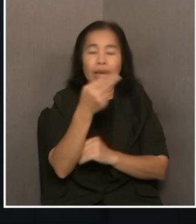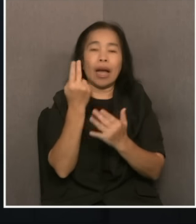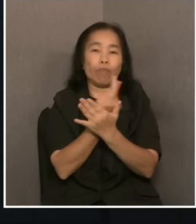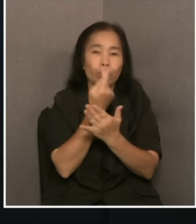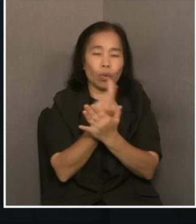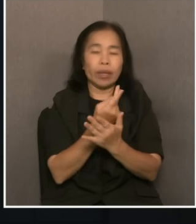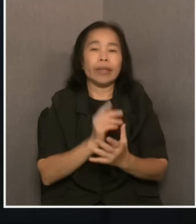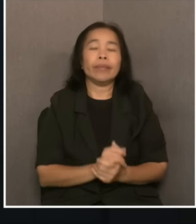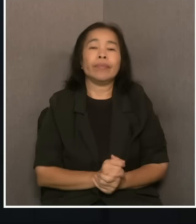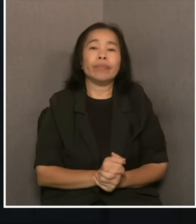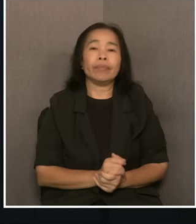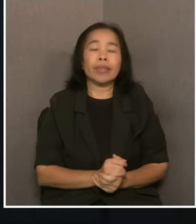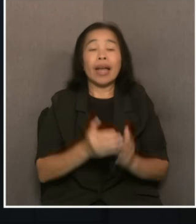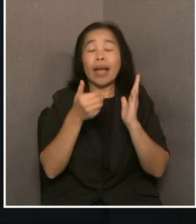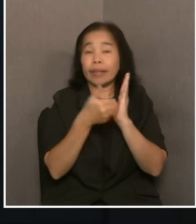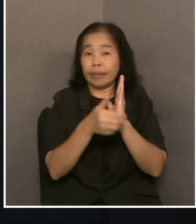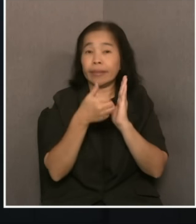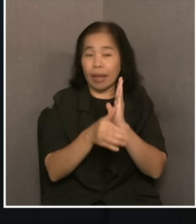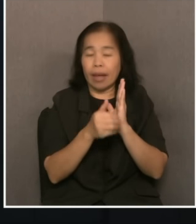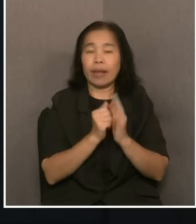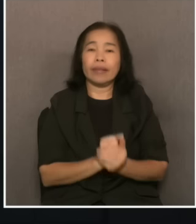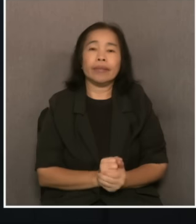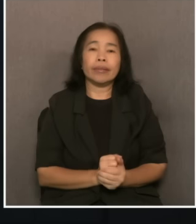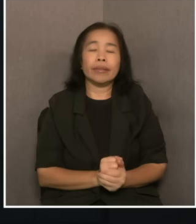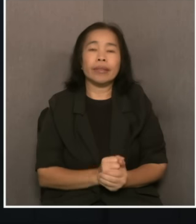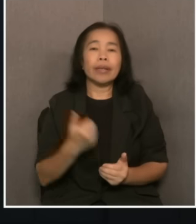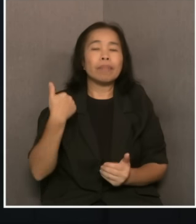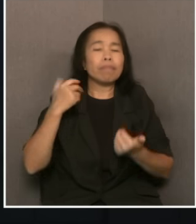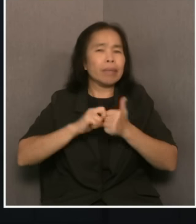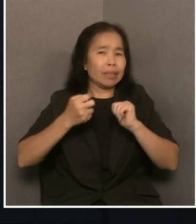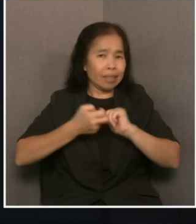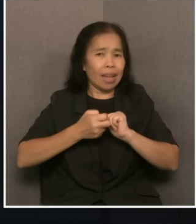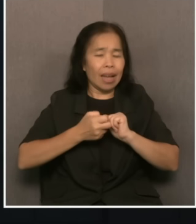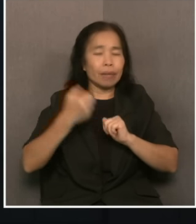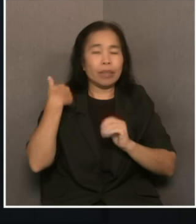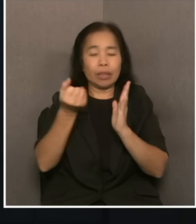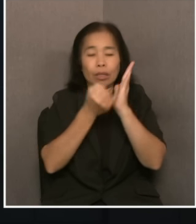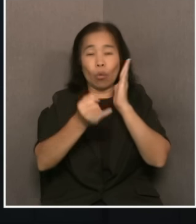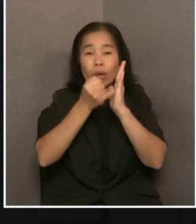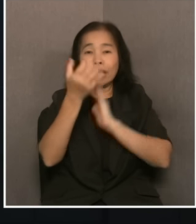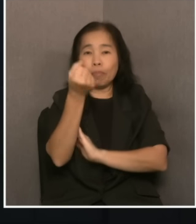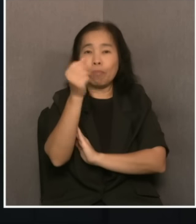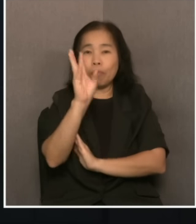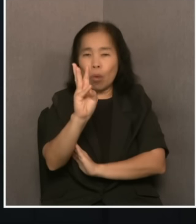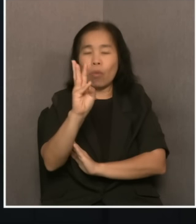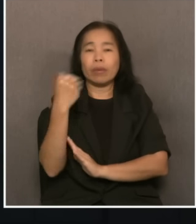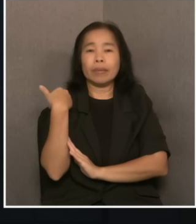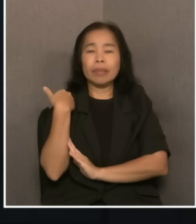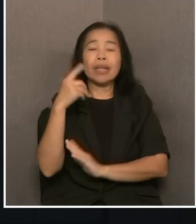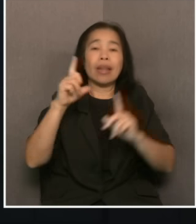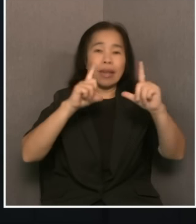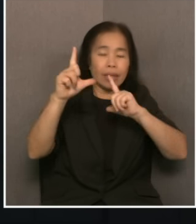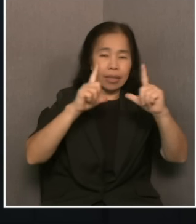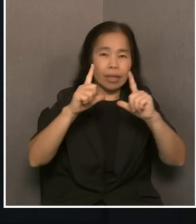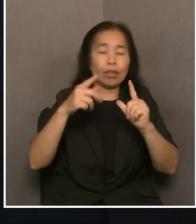กาญจนบุรีส่วนอีสานครับภาคตะวันออกเฉียงเหนือจะได้รับผลกระทบ 16จังหวัดด้วยกันประกอบไปด้วยจังหวัดเลย